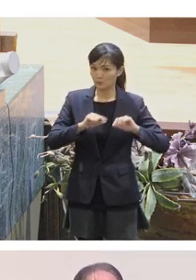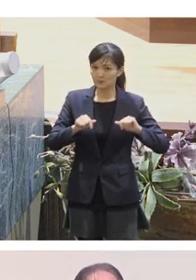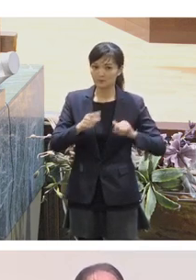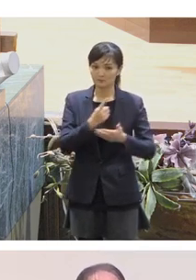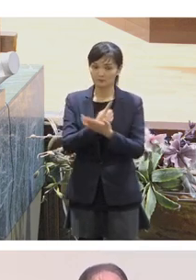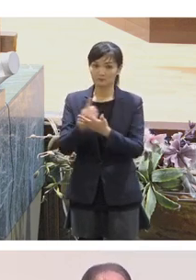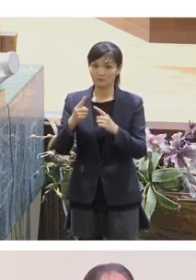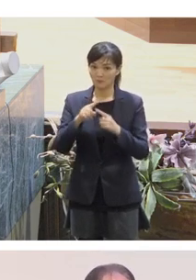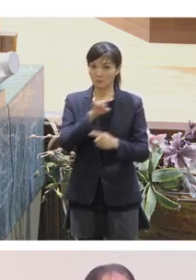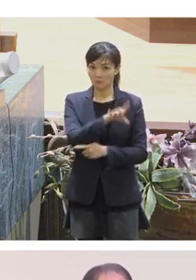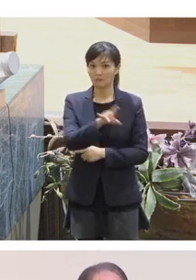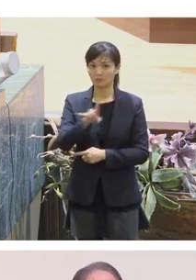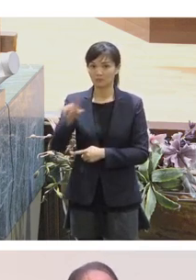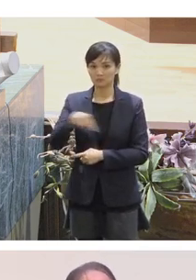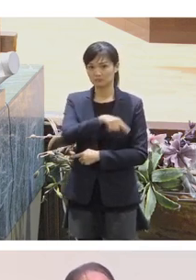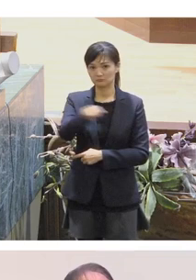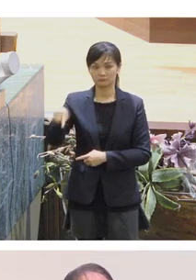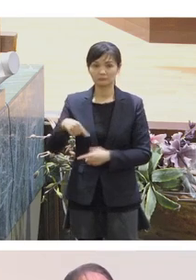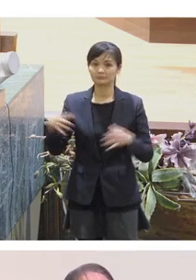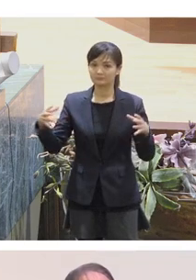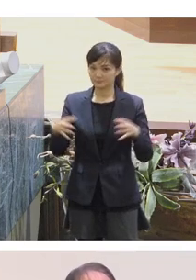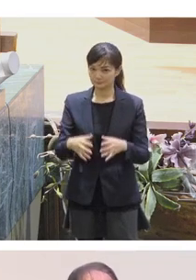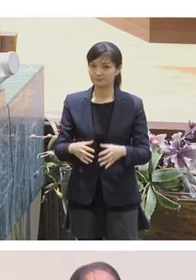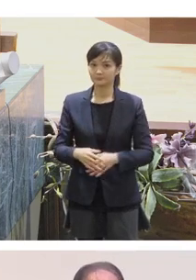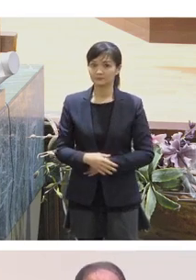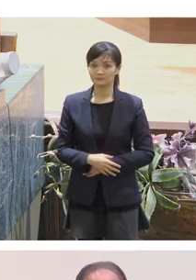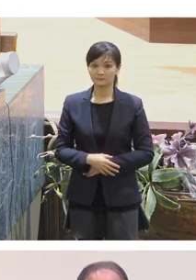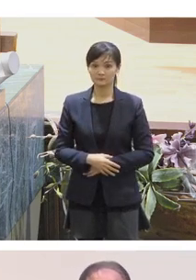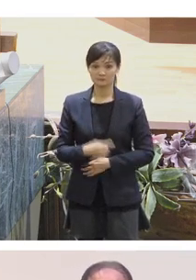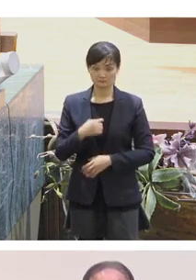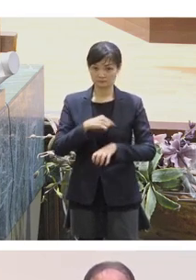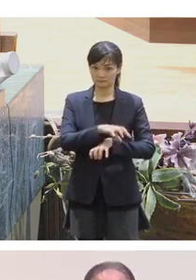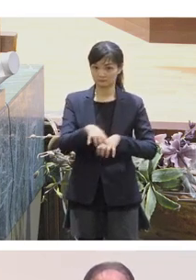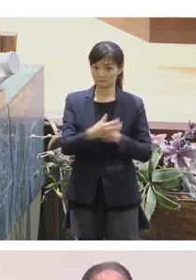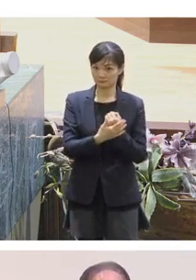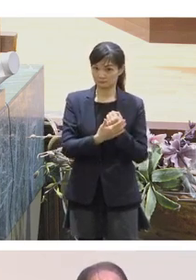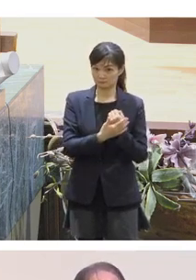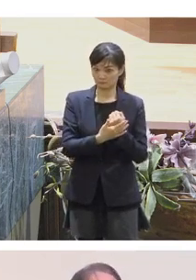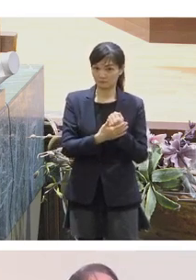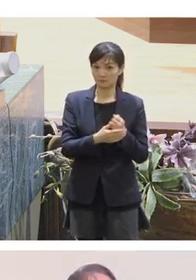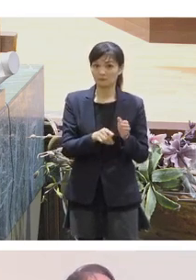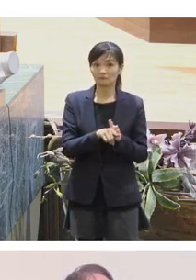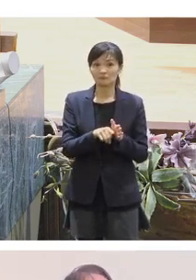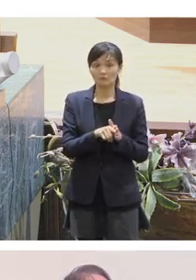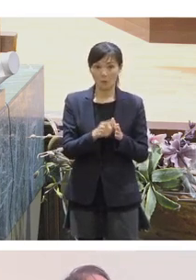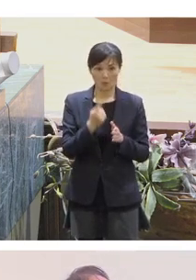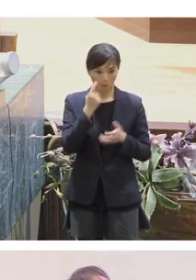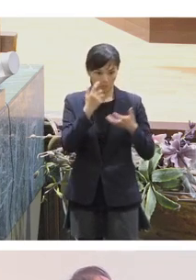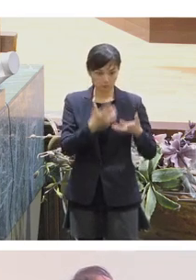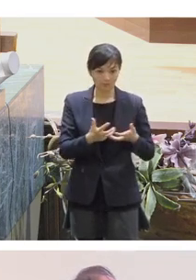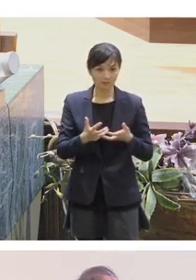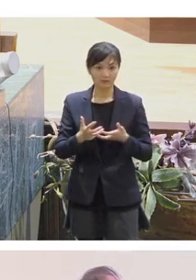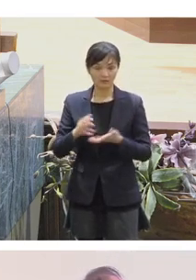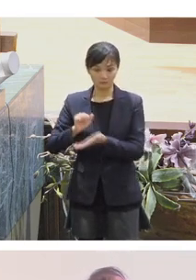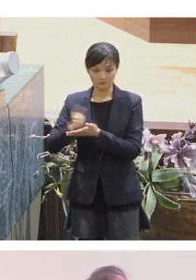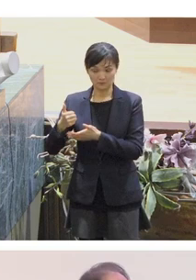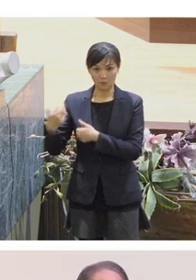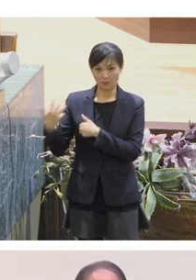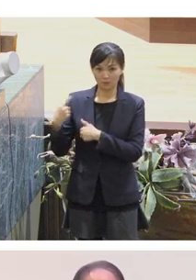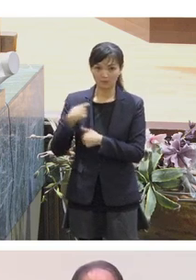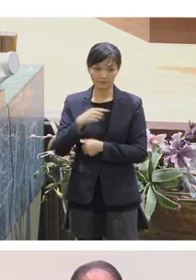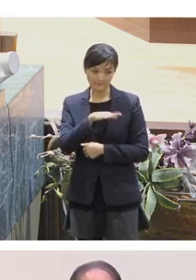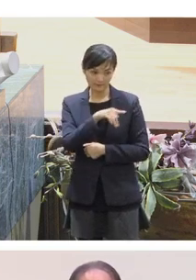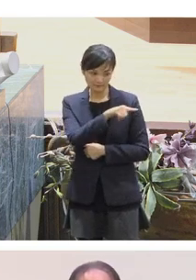哈。我们在做这个的时候，很多媒体喜欢问我说：“哎，黄老师，你有没有被威